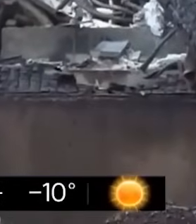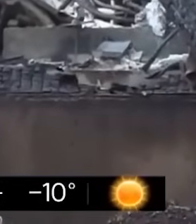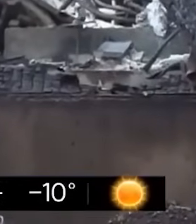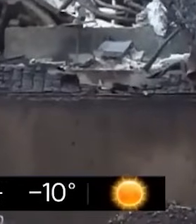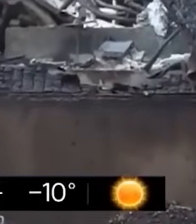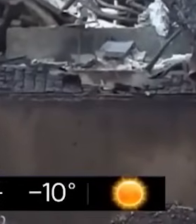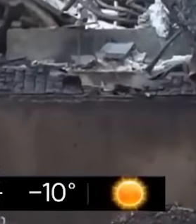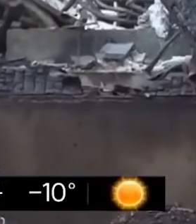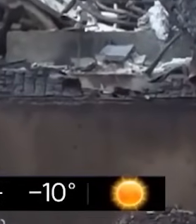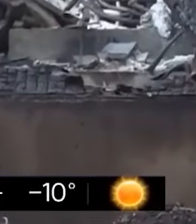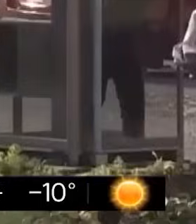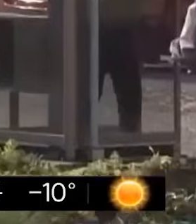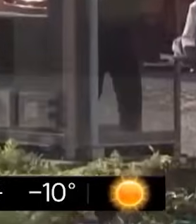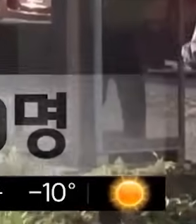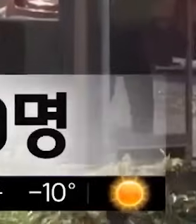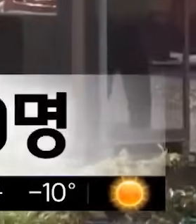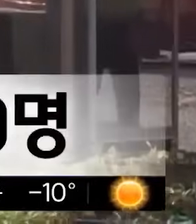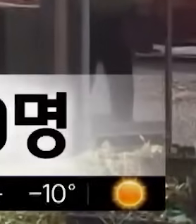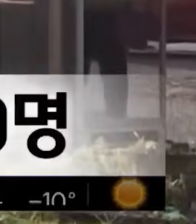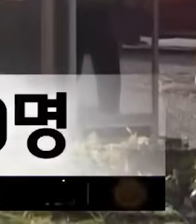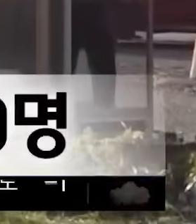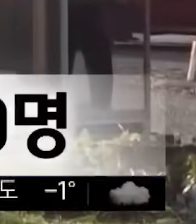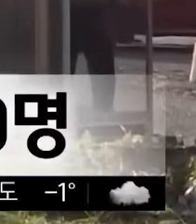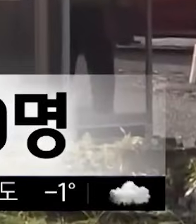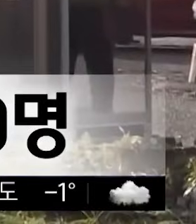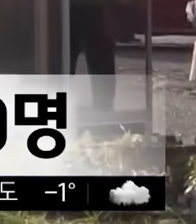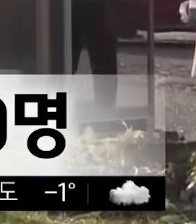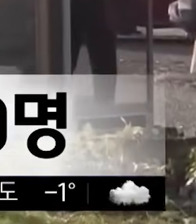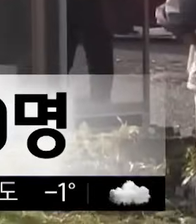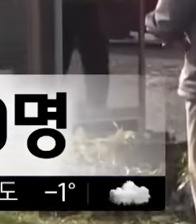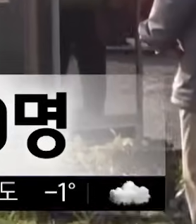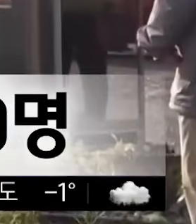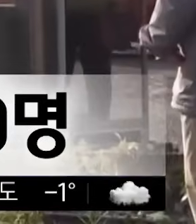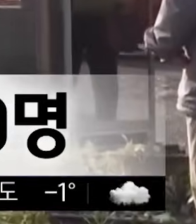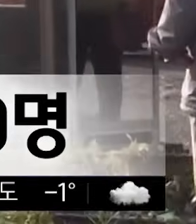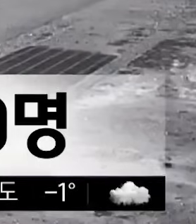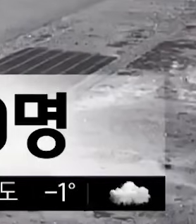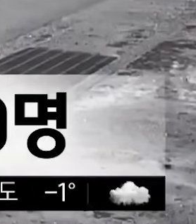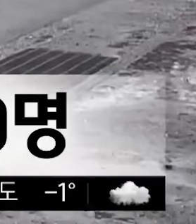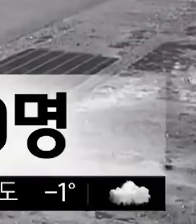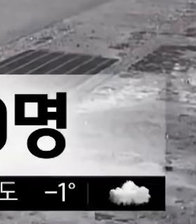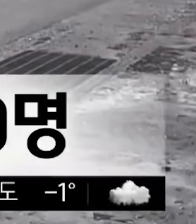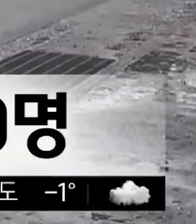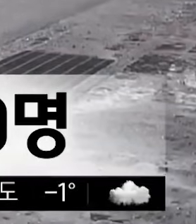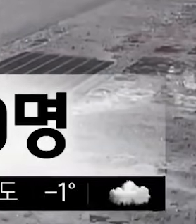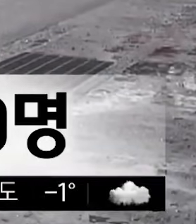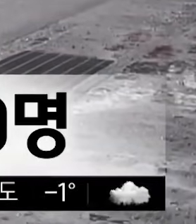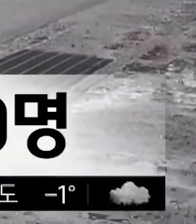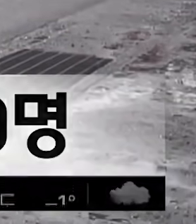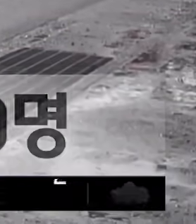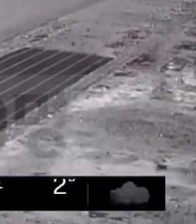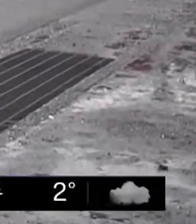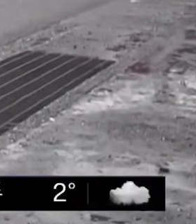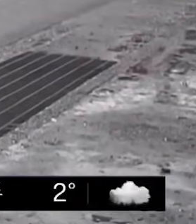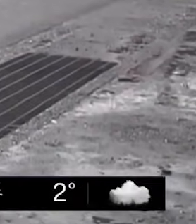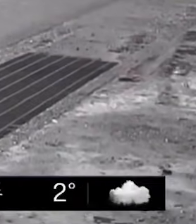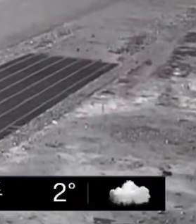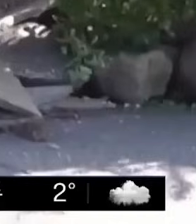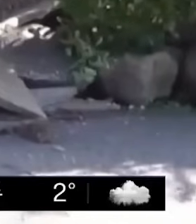사망자는 하루 사이 2명 늘어 어제 오후 기준 128명으로 집계됐습니다. 부상자는